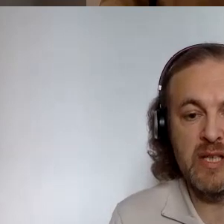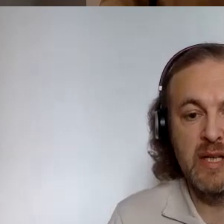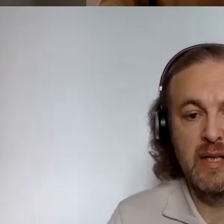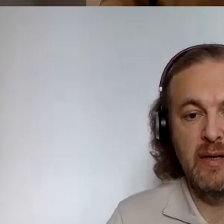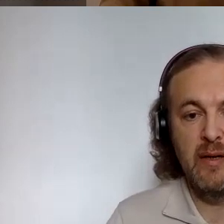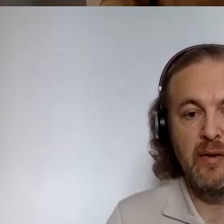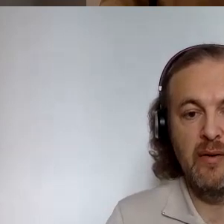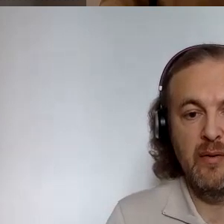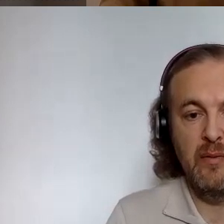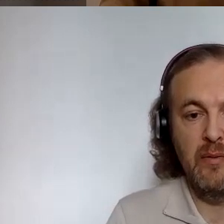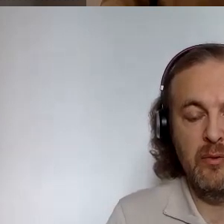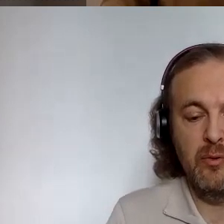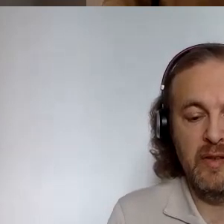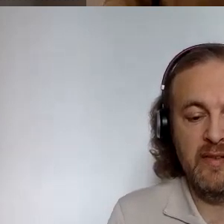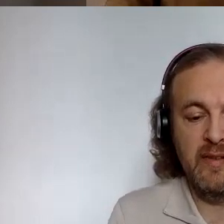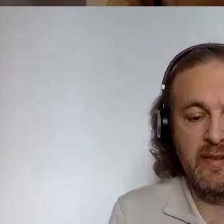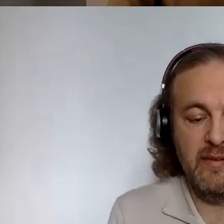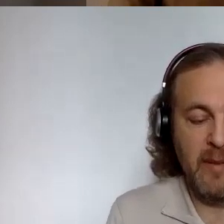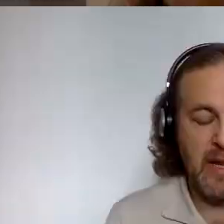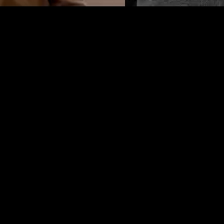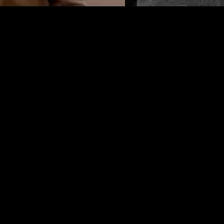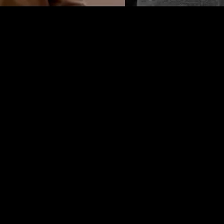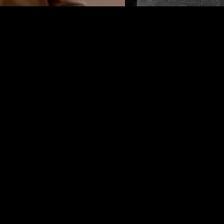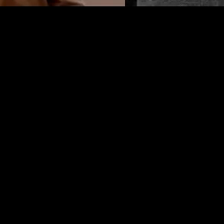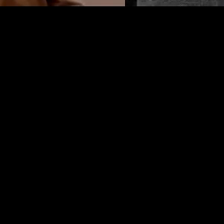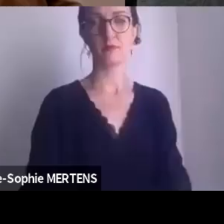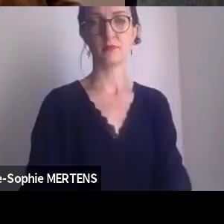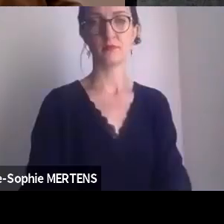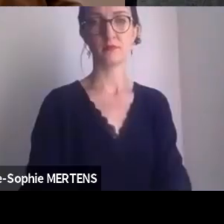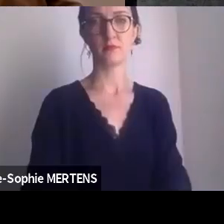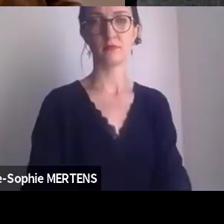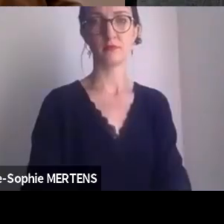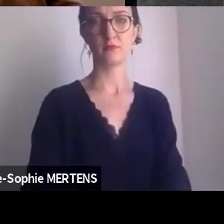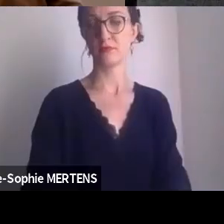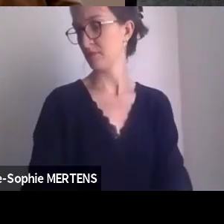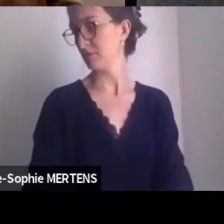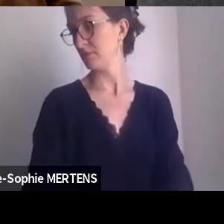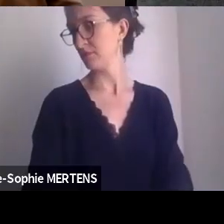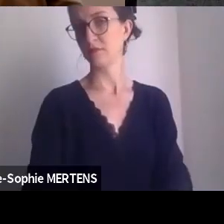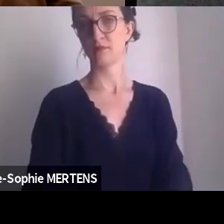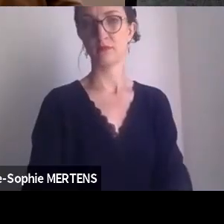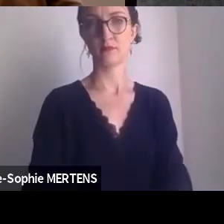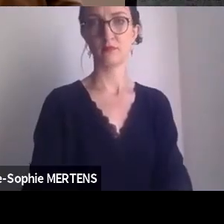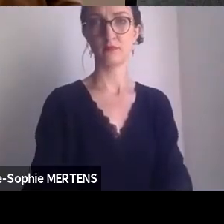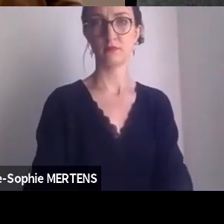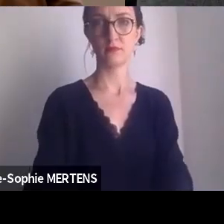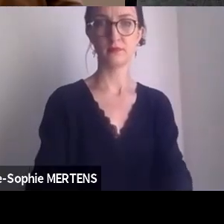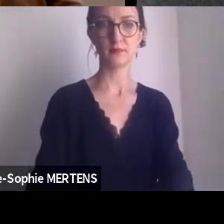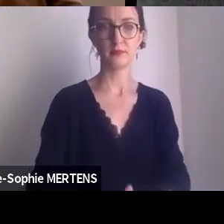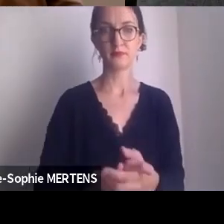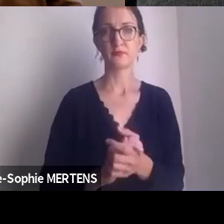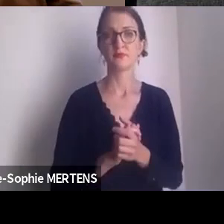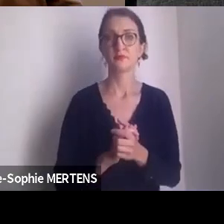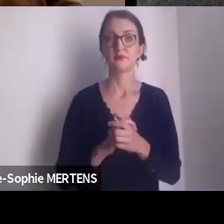marché, de tester la manière dont vous allez repackager tout ça au service des clients